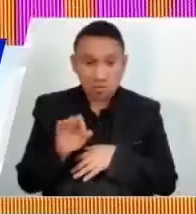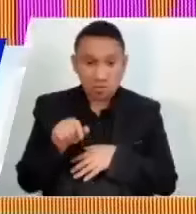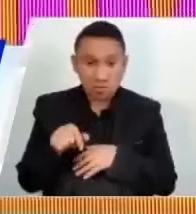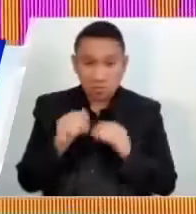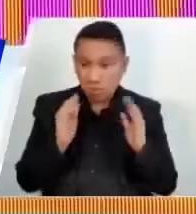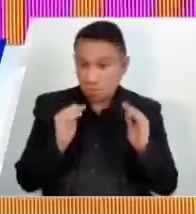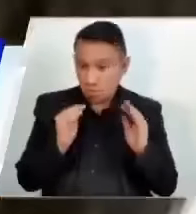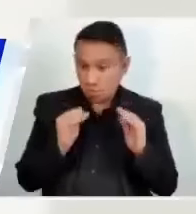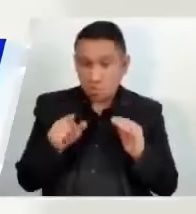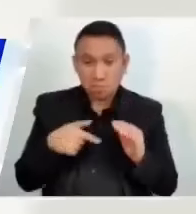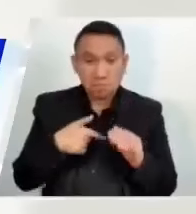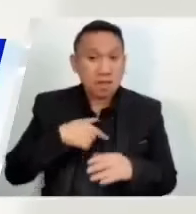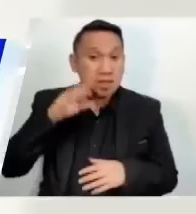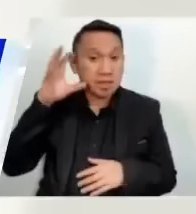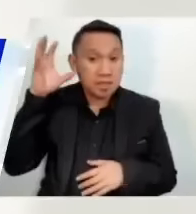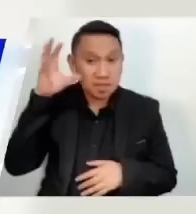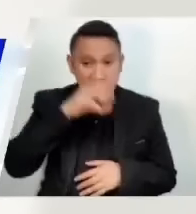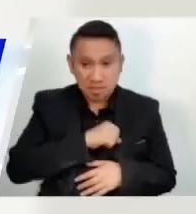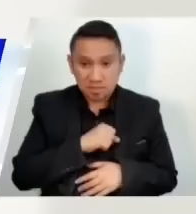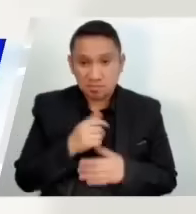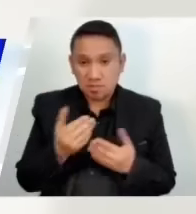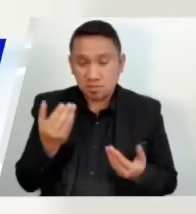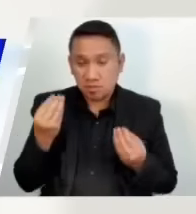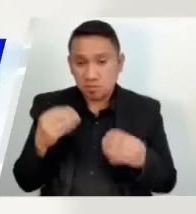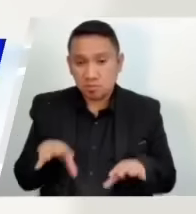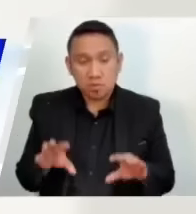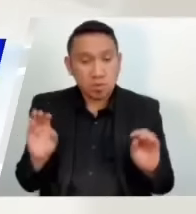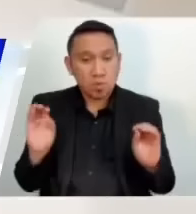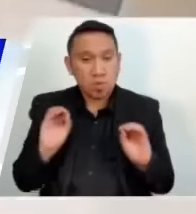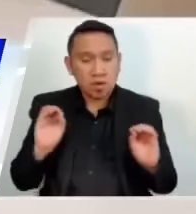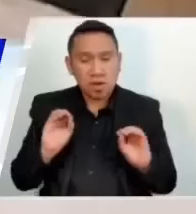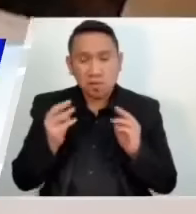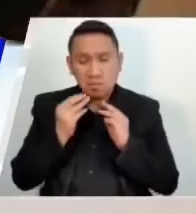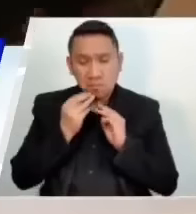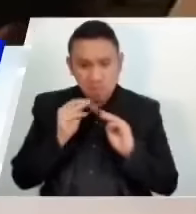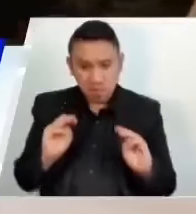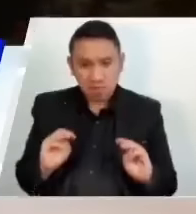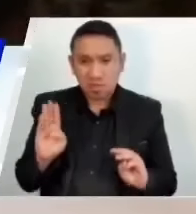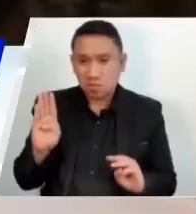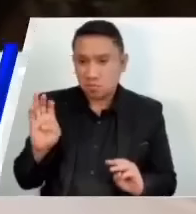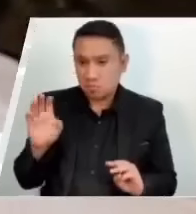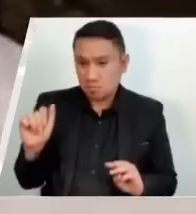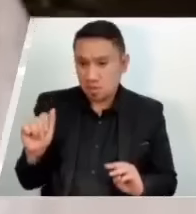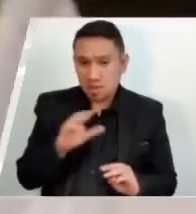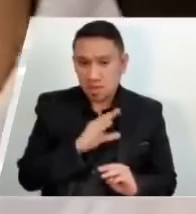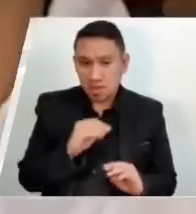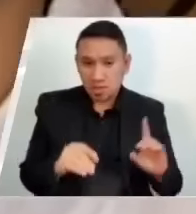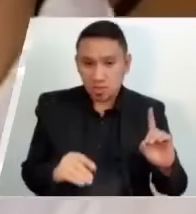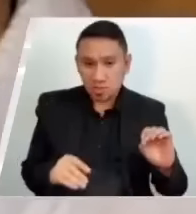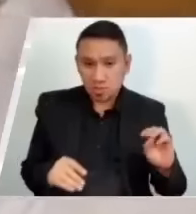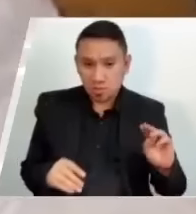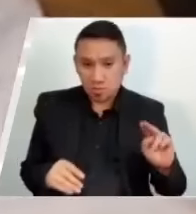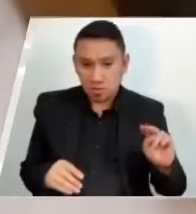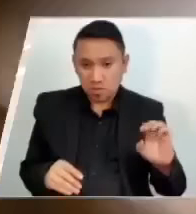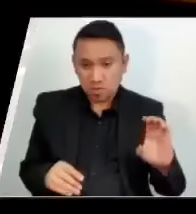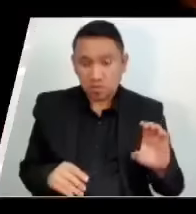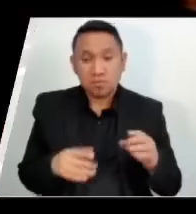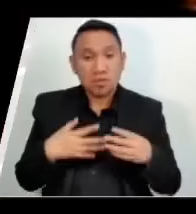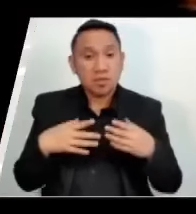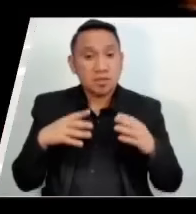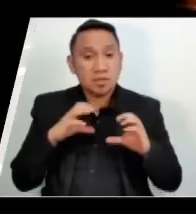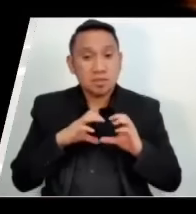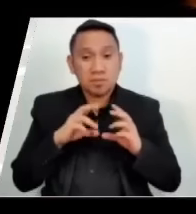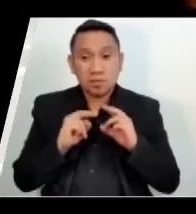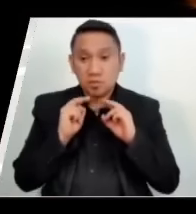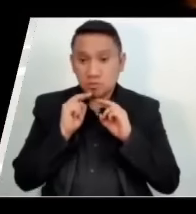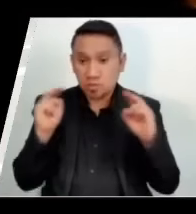ko is yes. Wala pang pahayag kaugnay nito ang kampo ni na Bea at Dominic. Para sa GMA Integrated News, ako